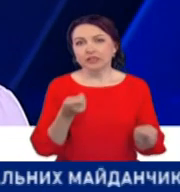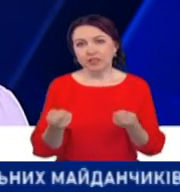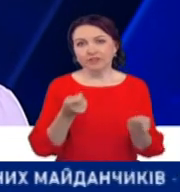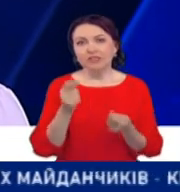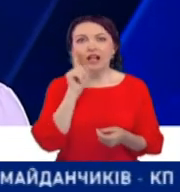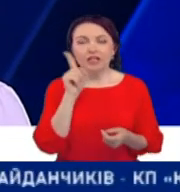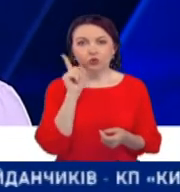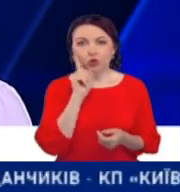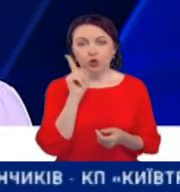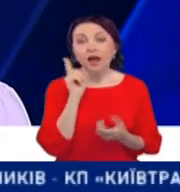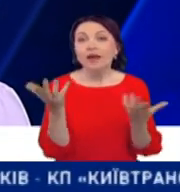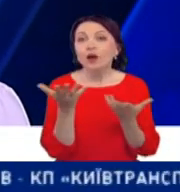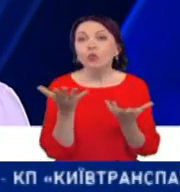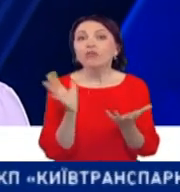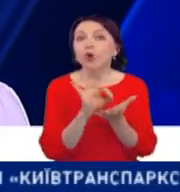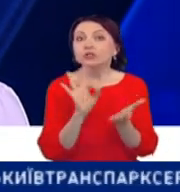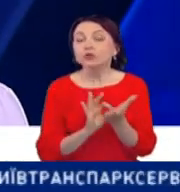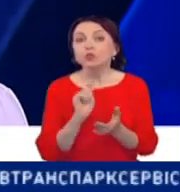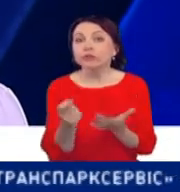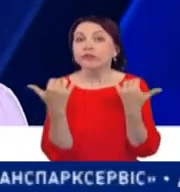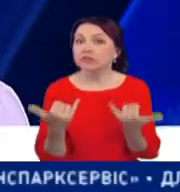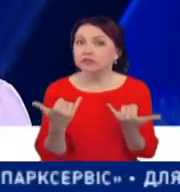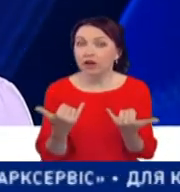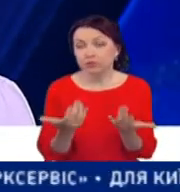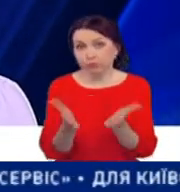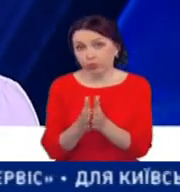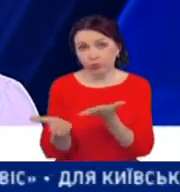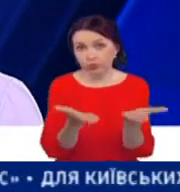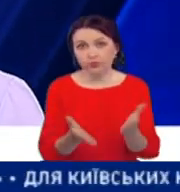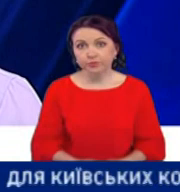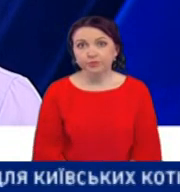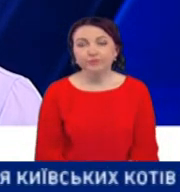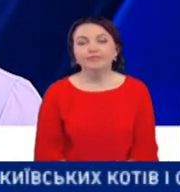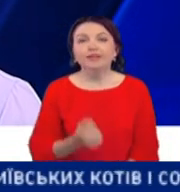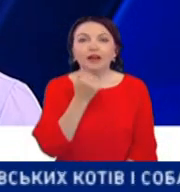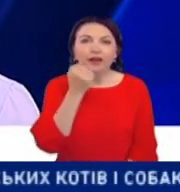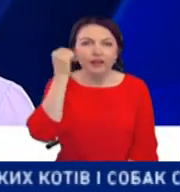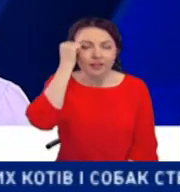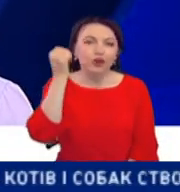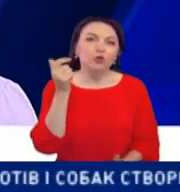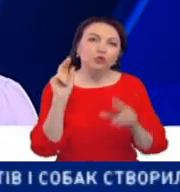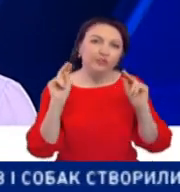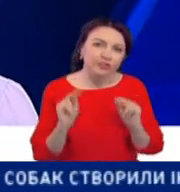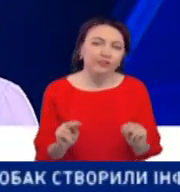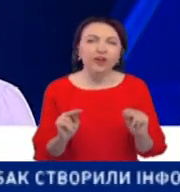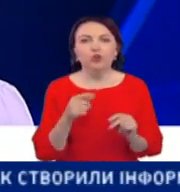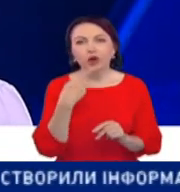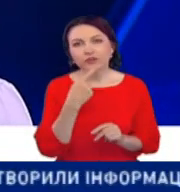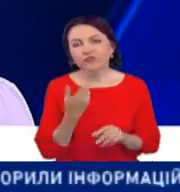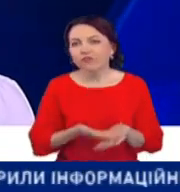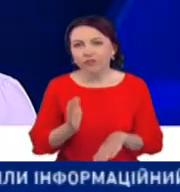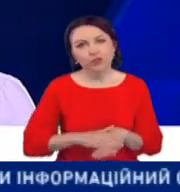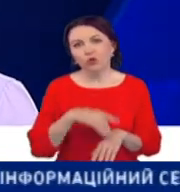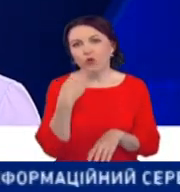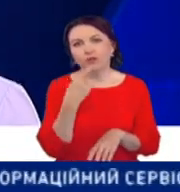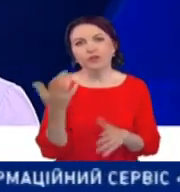б ви оцінку поставили вже зараз? Прошу, будь ласка. Дякую. Ну, відверто, саме зараз важко говорити